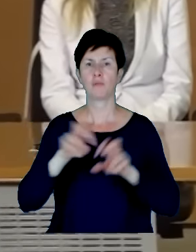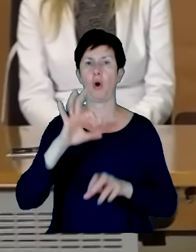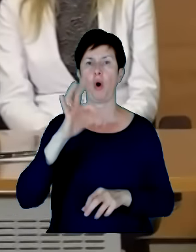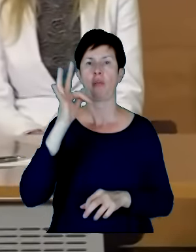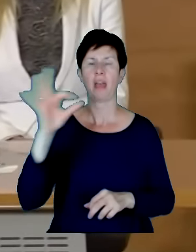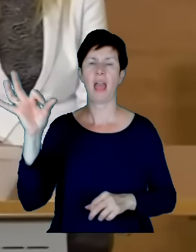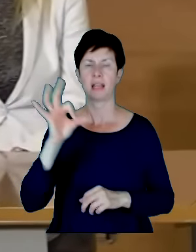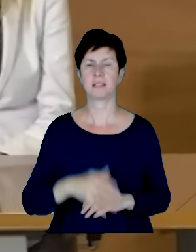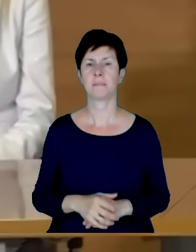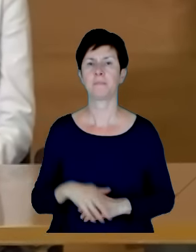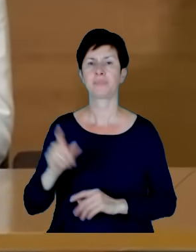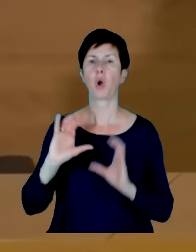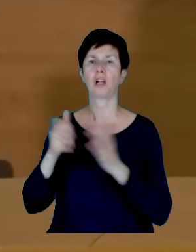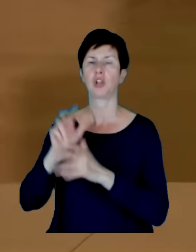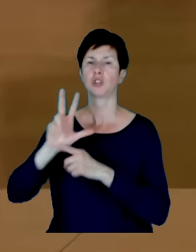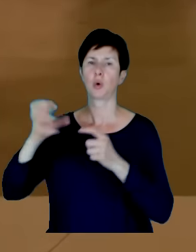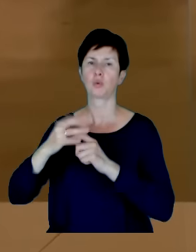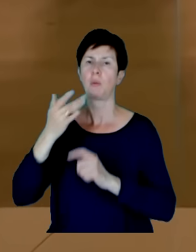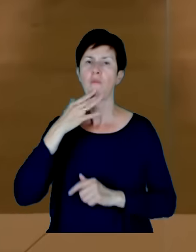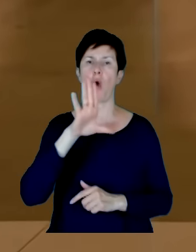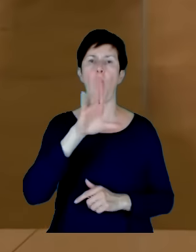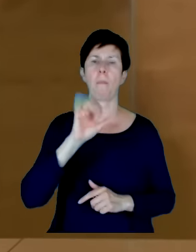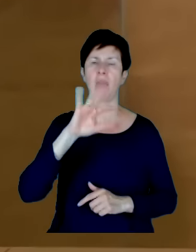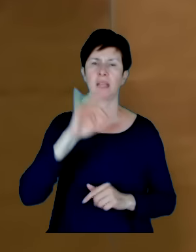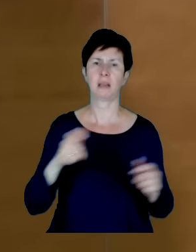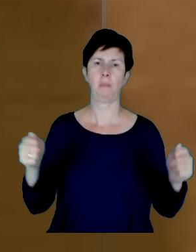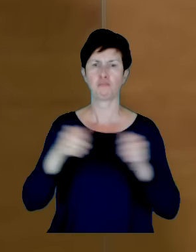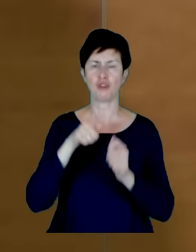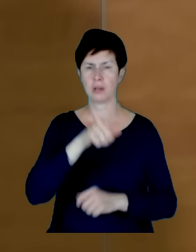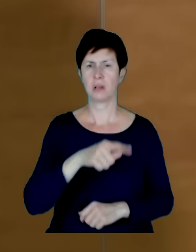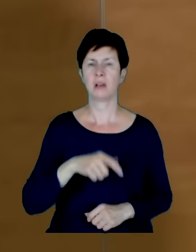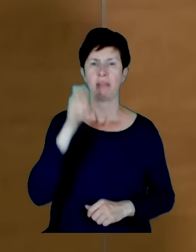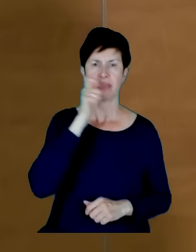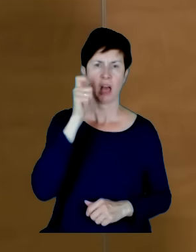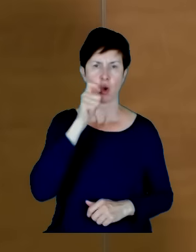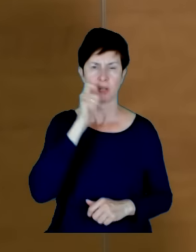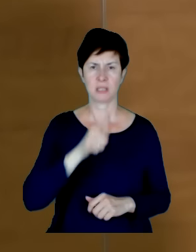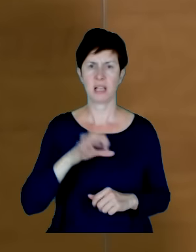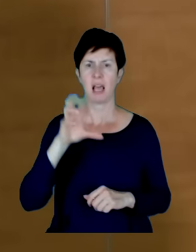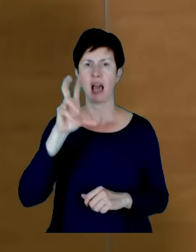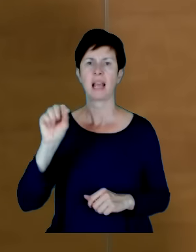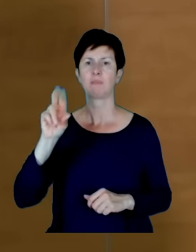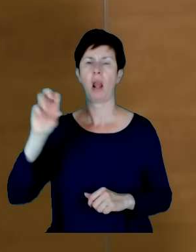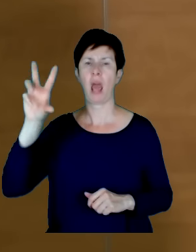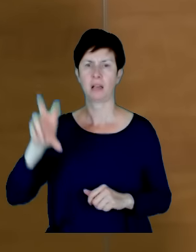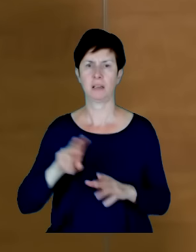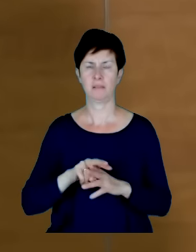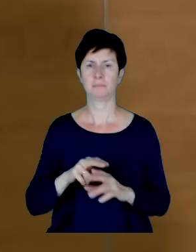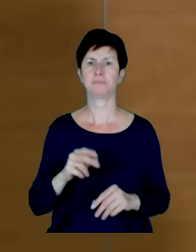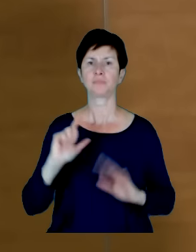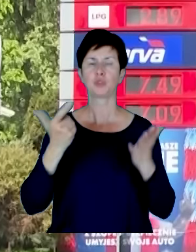13 grudnia sugeruje powiązania byłego prezesa Orlenu z terrorystami z hezbollahu odpowiedzialnymi między innymi za rze Żydów 7